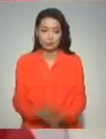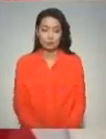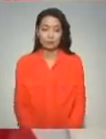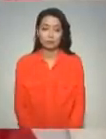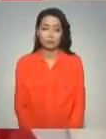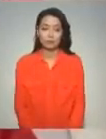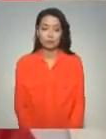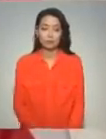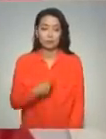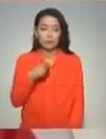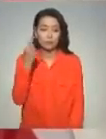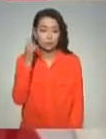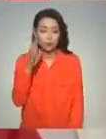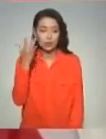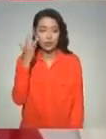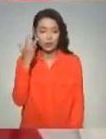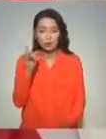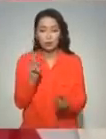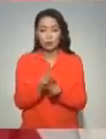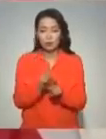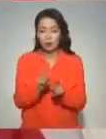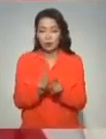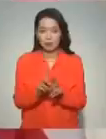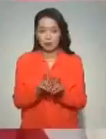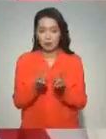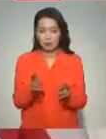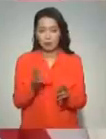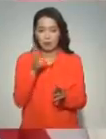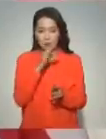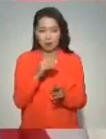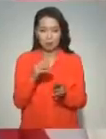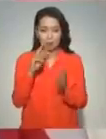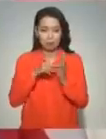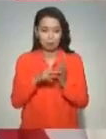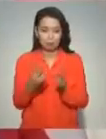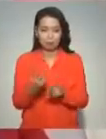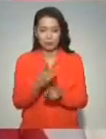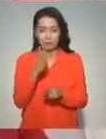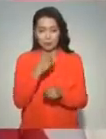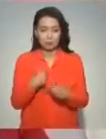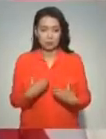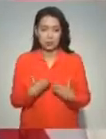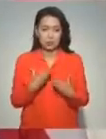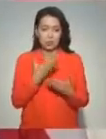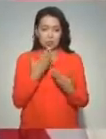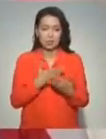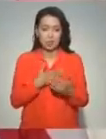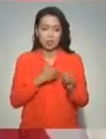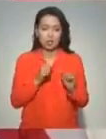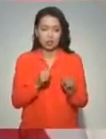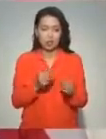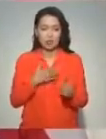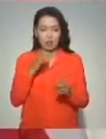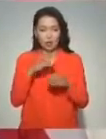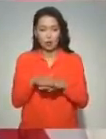Я никогда не думал, что в Америке может произойти что-то подобное. Единственным преступлением, которое я совершил, была бесстрашная защита нашей страны от тех, кто